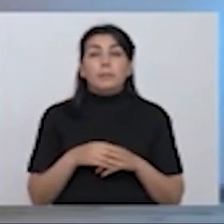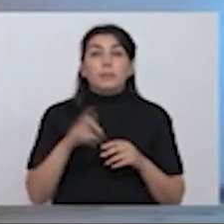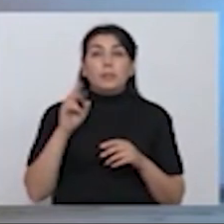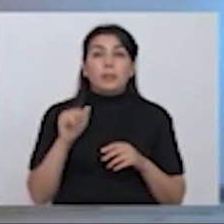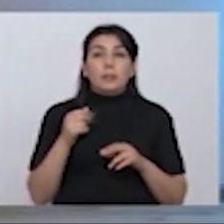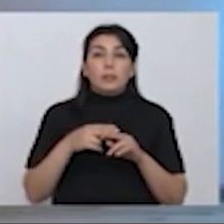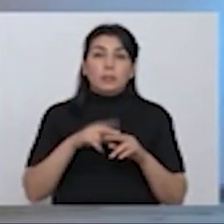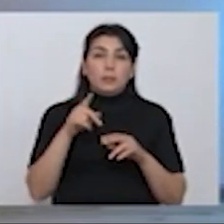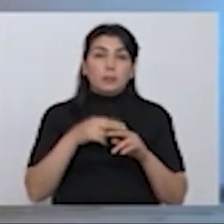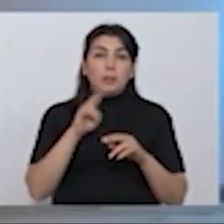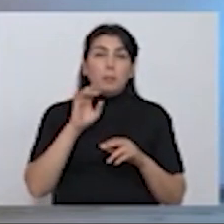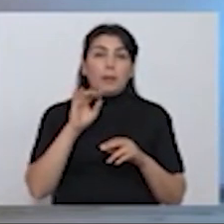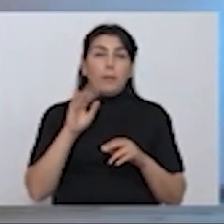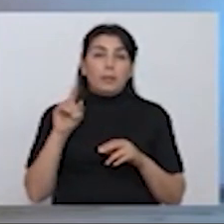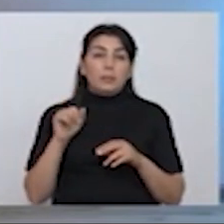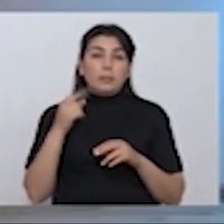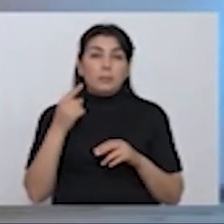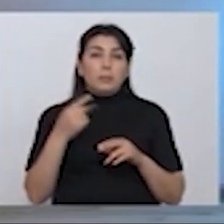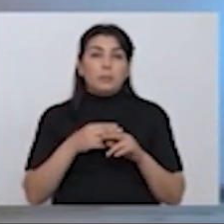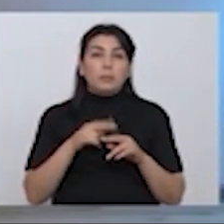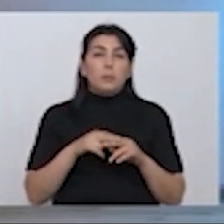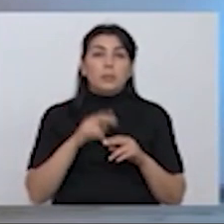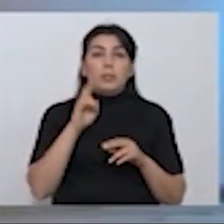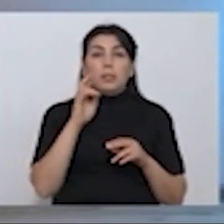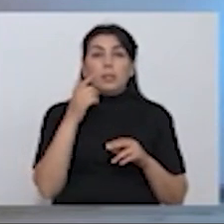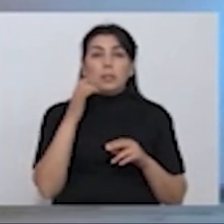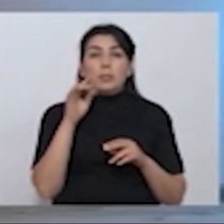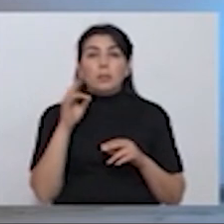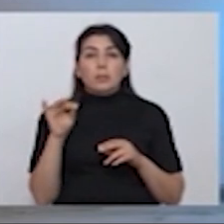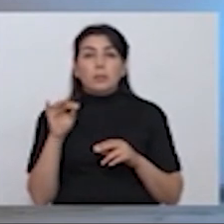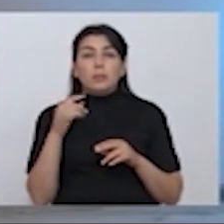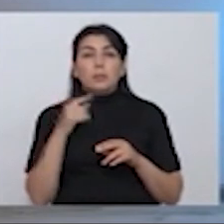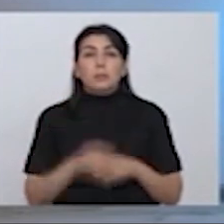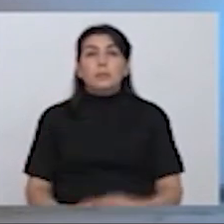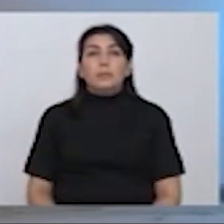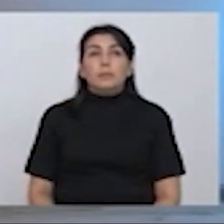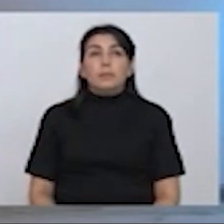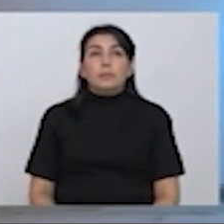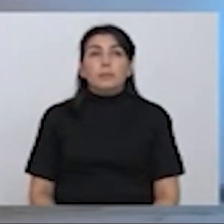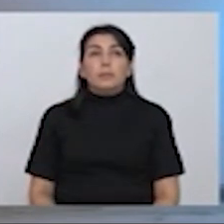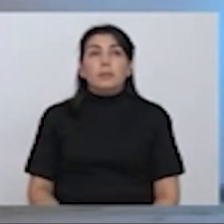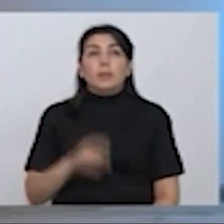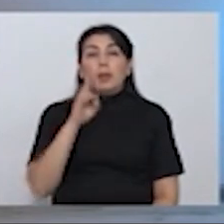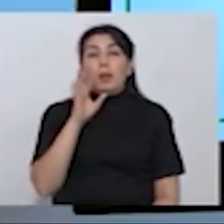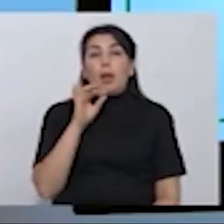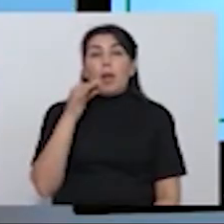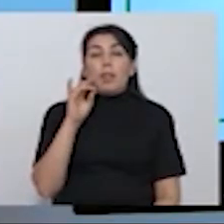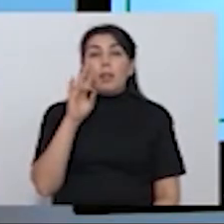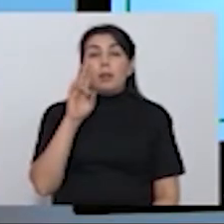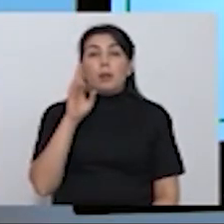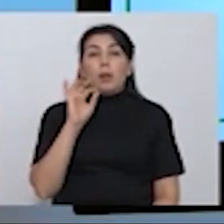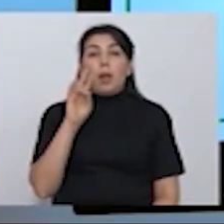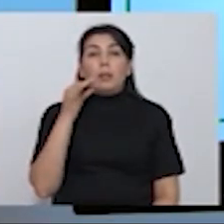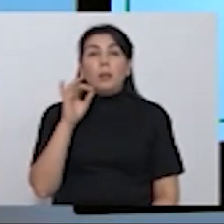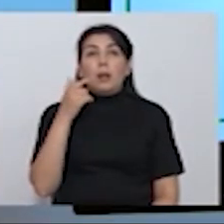Hamda shu profaza 1da konyugatsiya va krossingover jarayonlari sodir bo'ladi. Konyugatsiya va krossingover